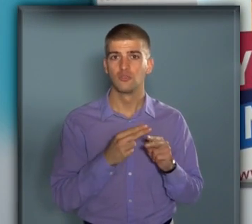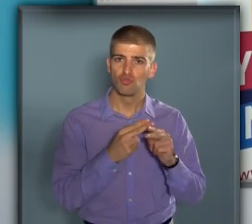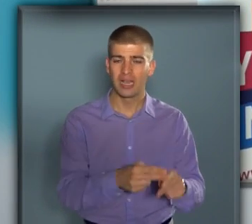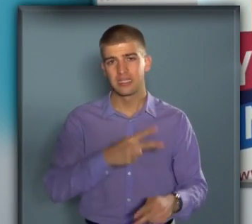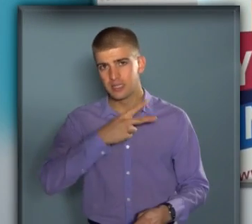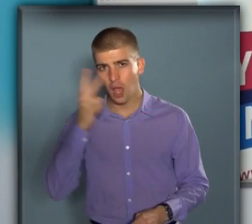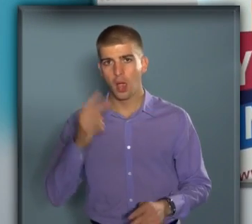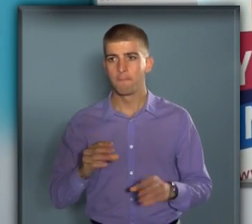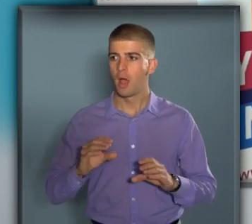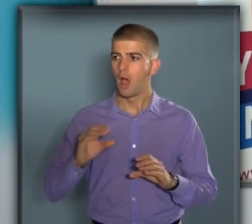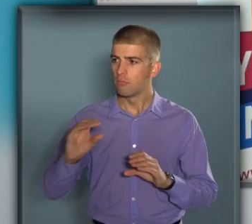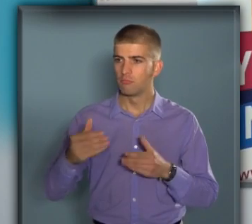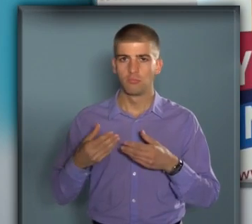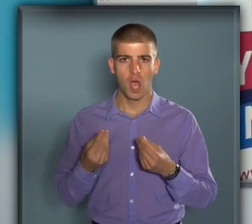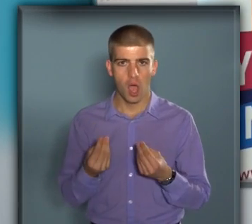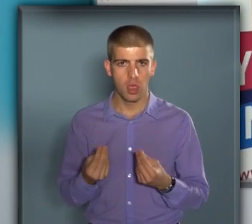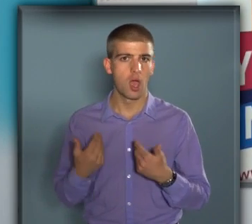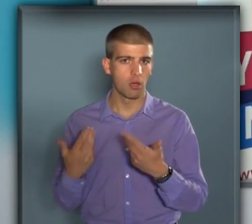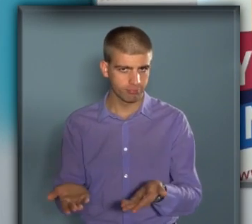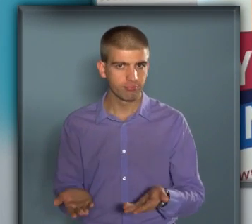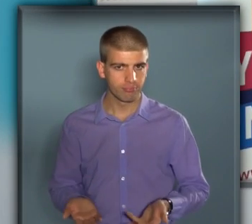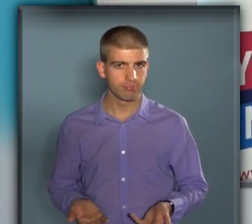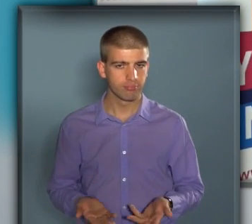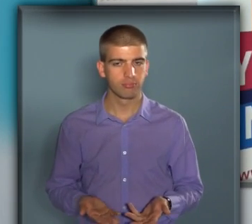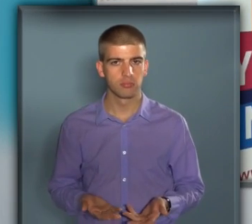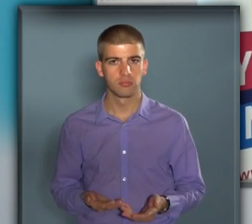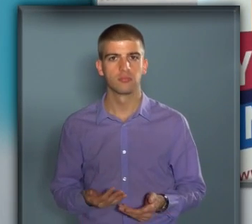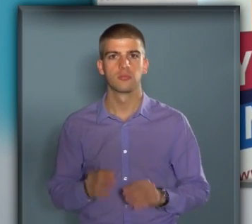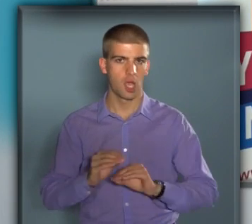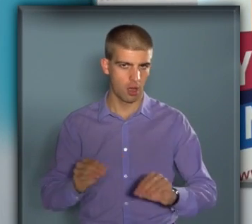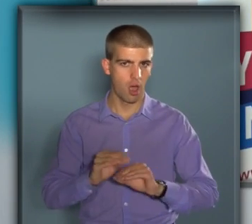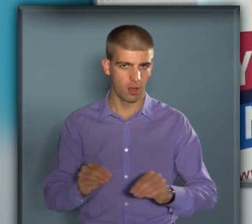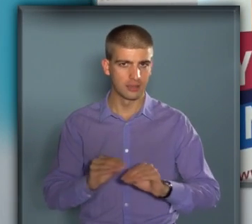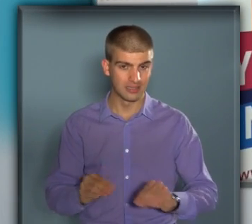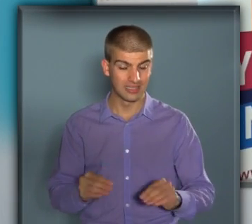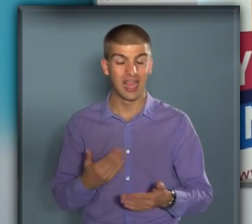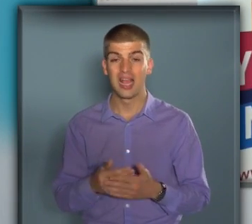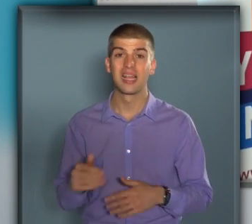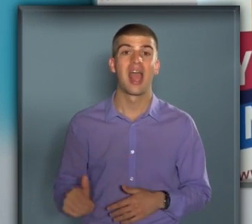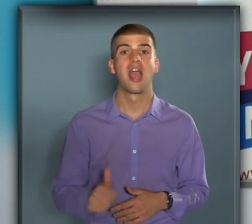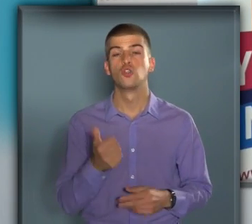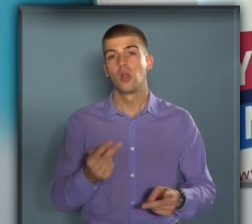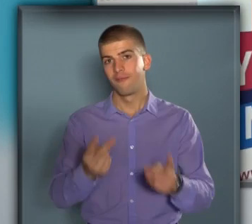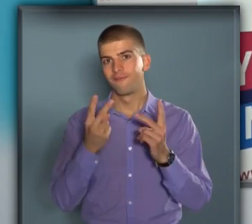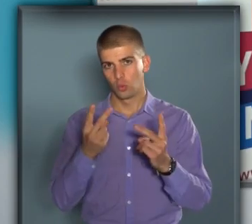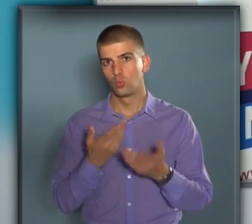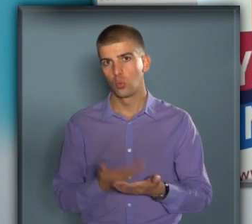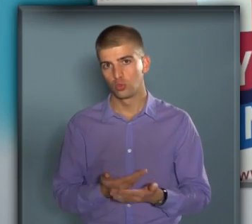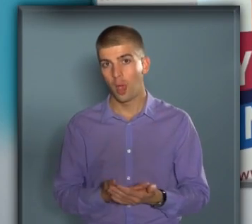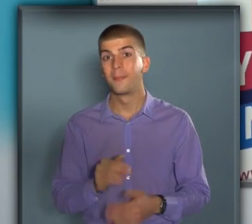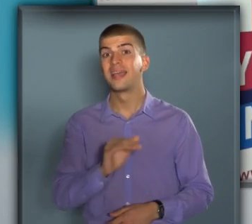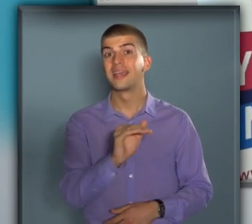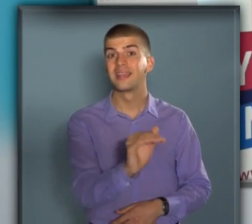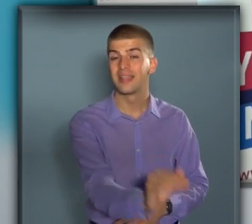szakmailag is jó dolgokat nyújtani, és hát ez, ami elsősorban most a